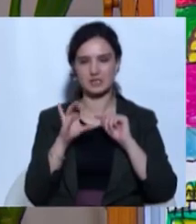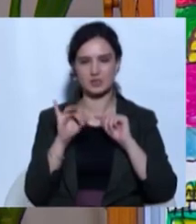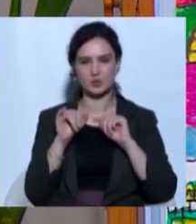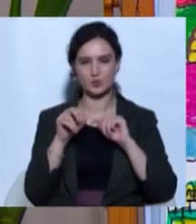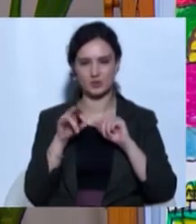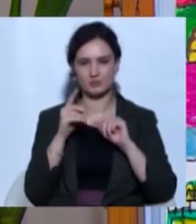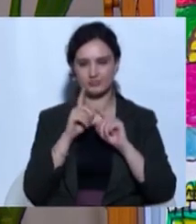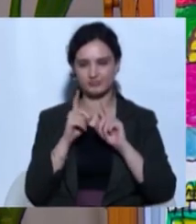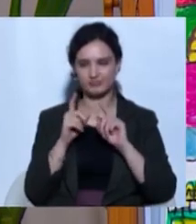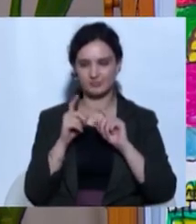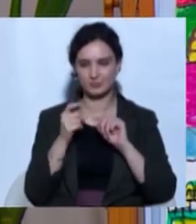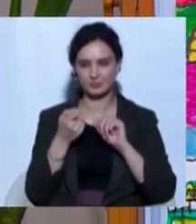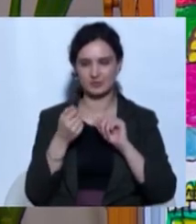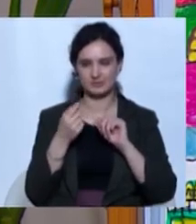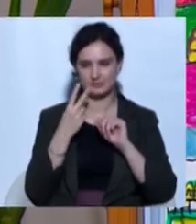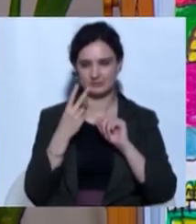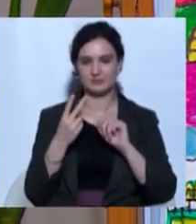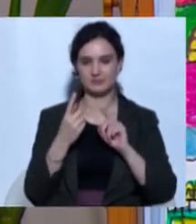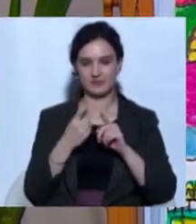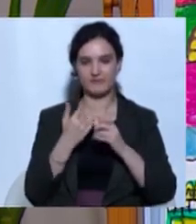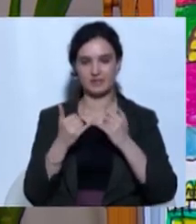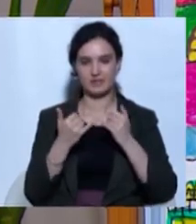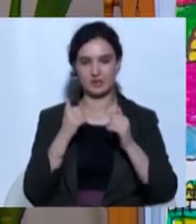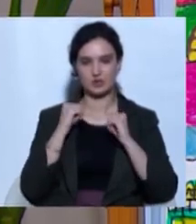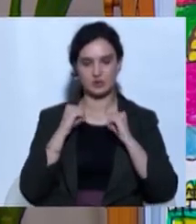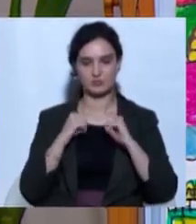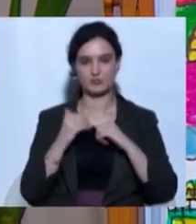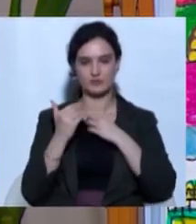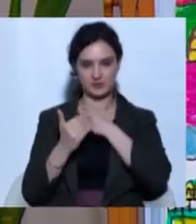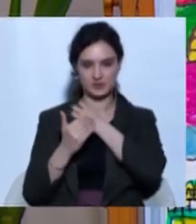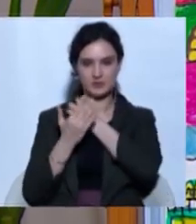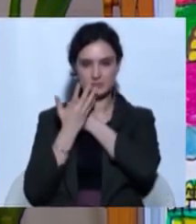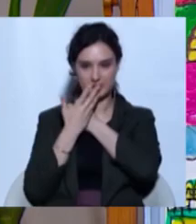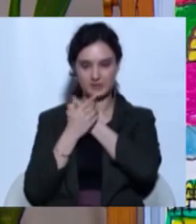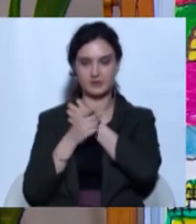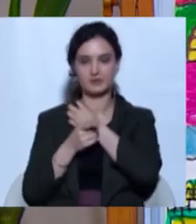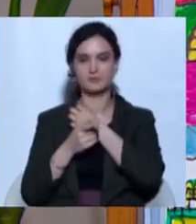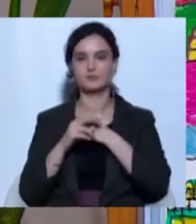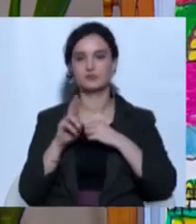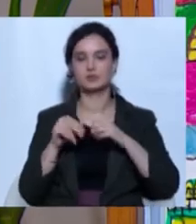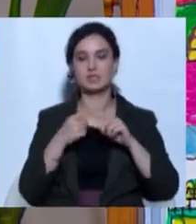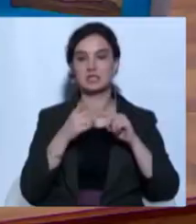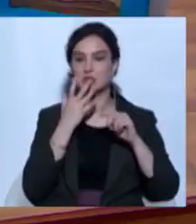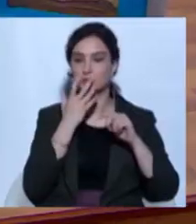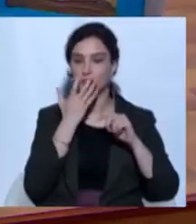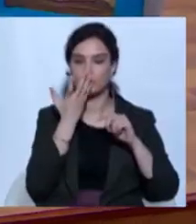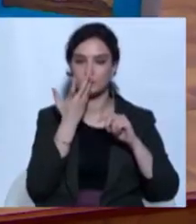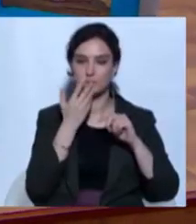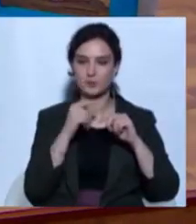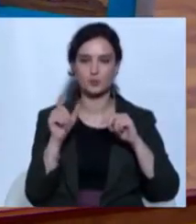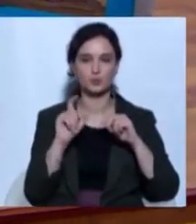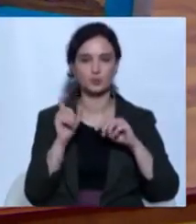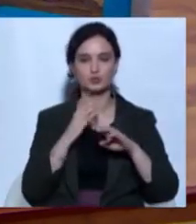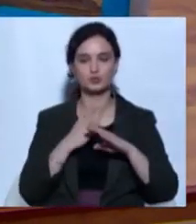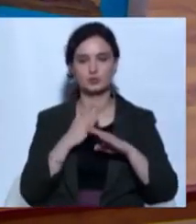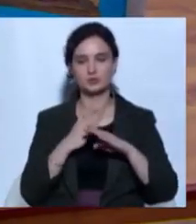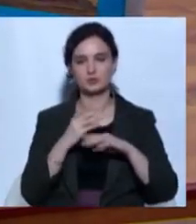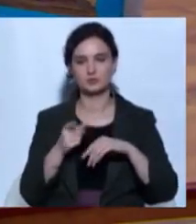არის. ყვითელი არის სიმშვიდის ფერი და სითბოს ფერი, ლურჯი